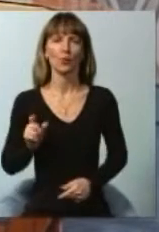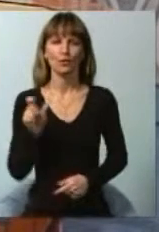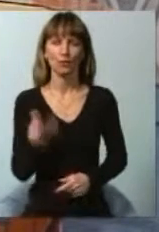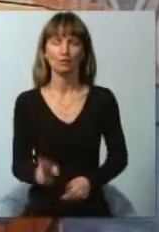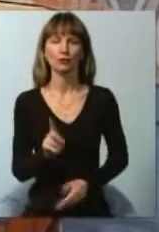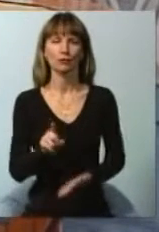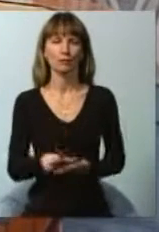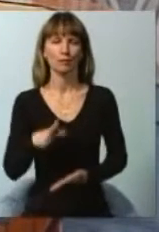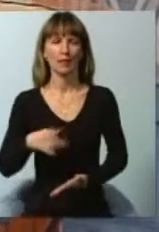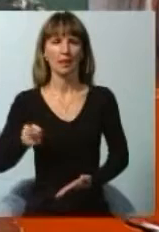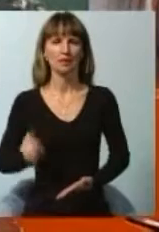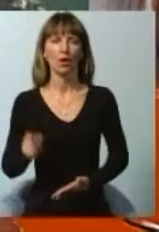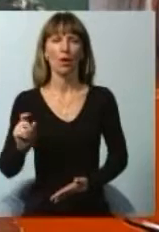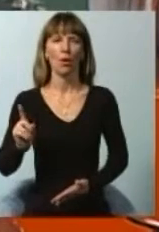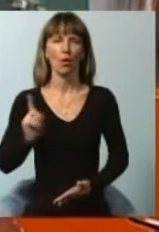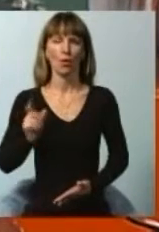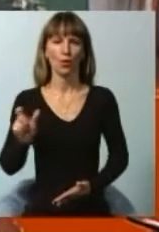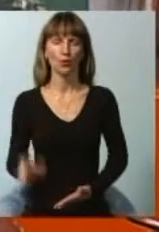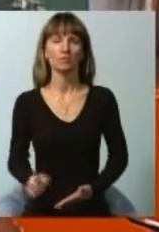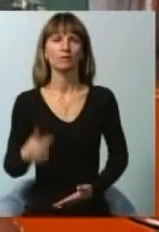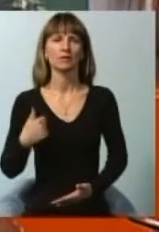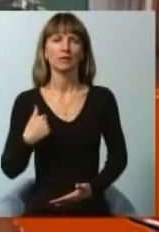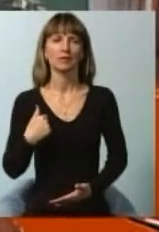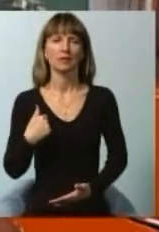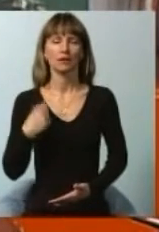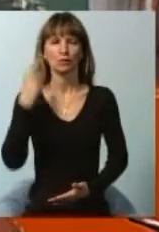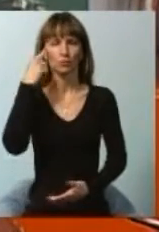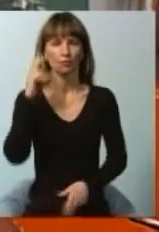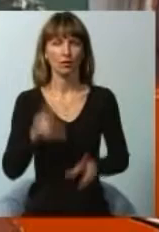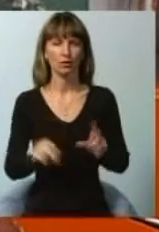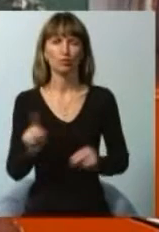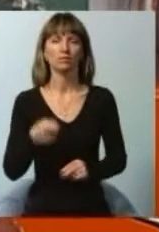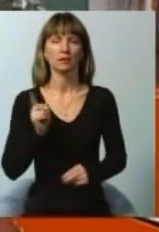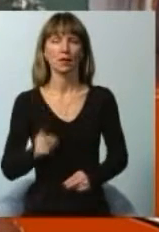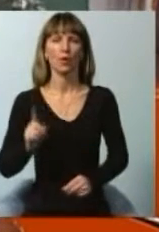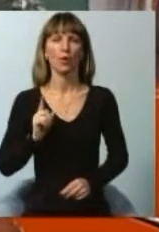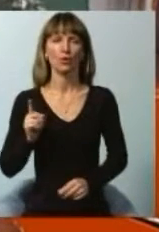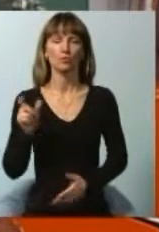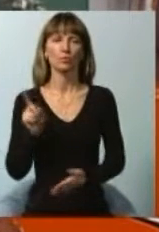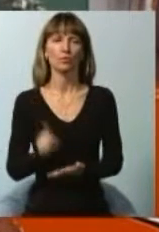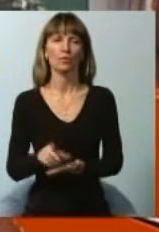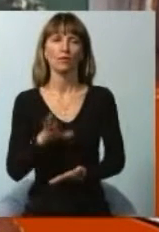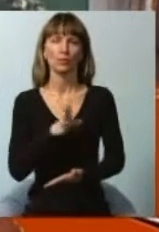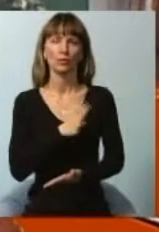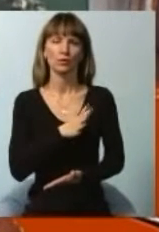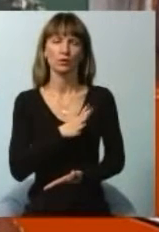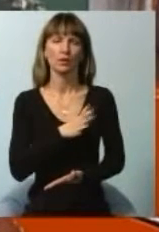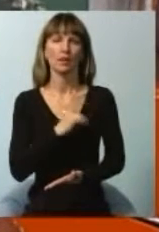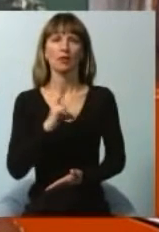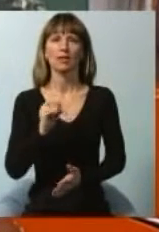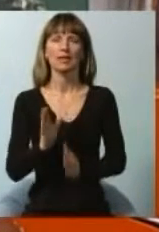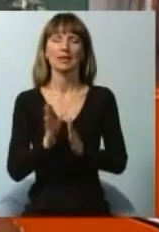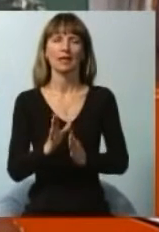справжній охоронець? От як ти вважаєш? Я вважаю, що справжній охоронець повинен бути не